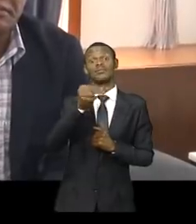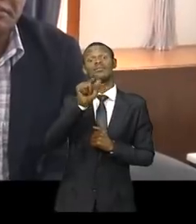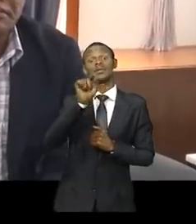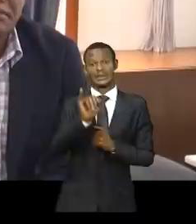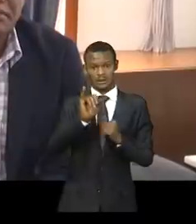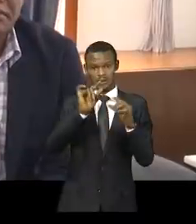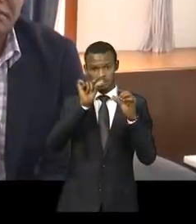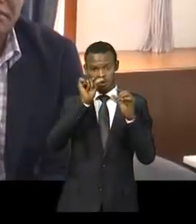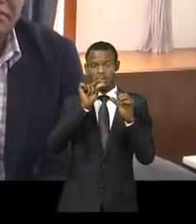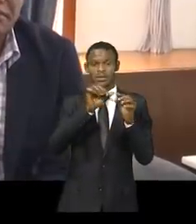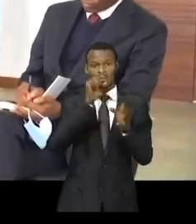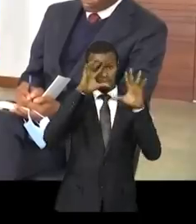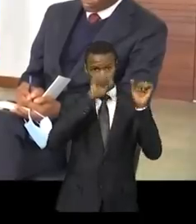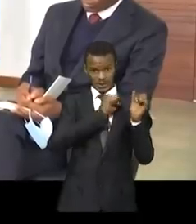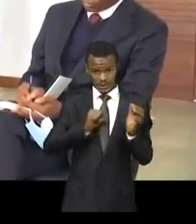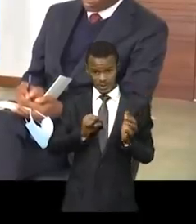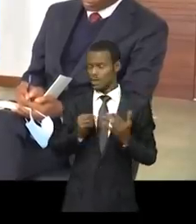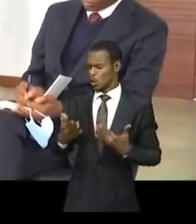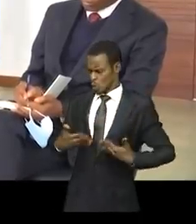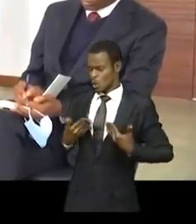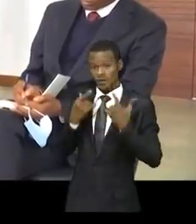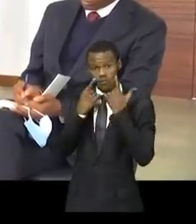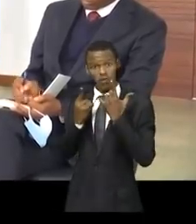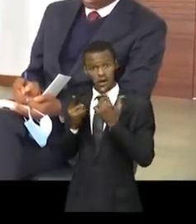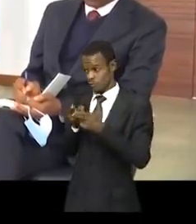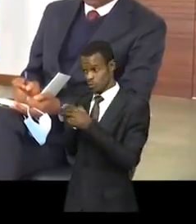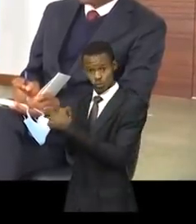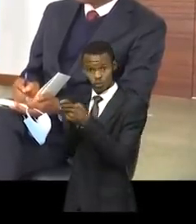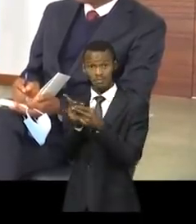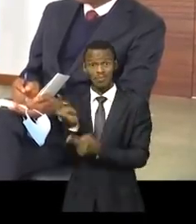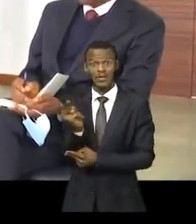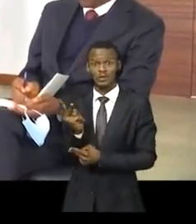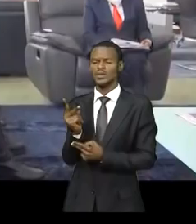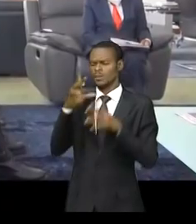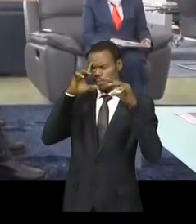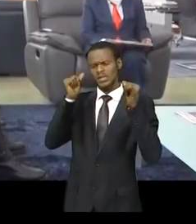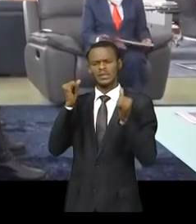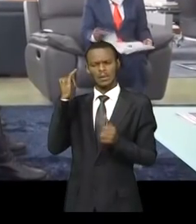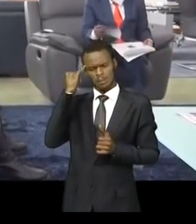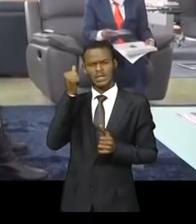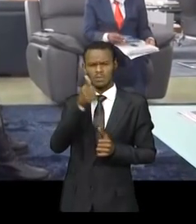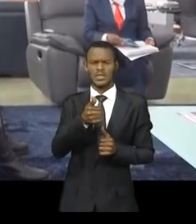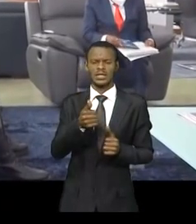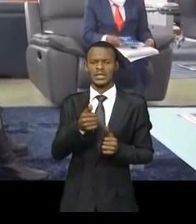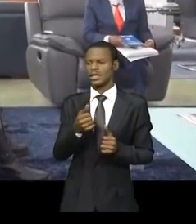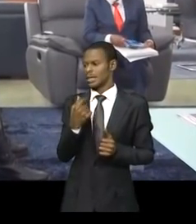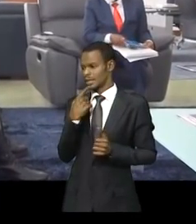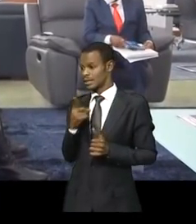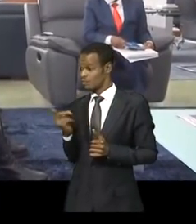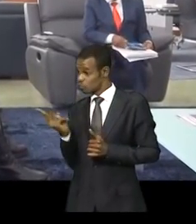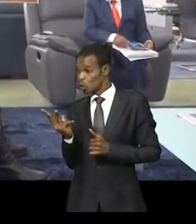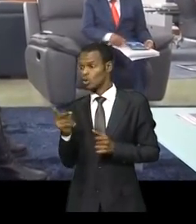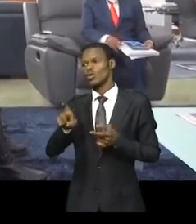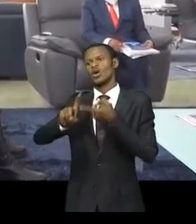forces armées, des hommes pétris d'expérience. Dans toute mission délicate comme celle-ci, il faut se confier à Dieu, croire en ce que l'on